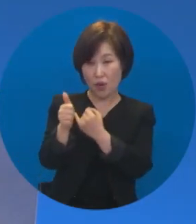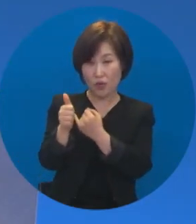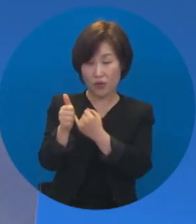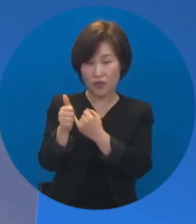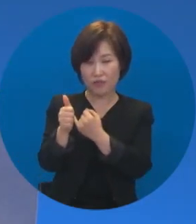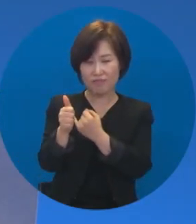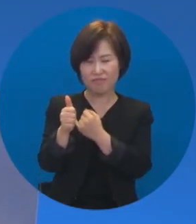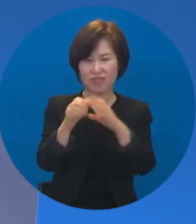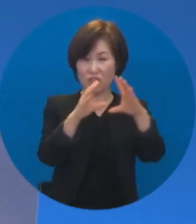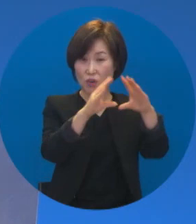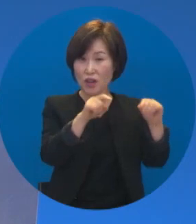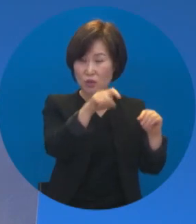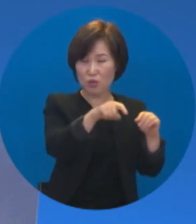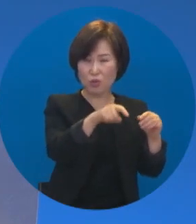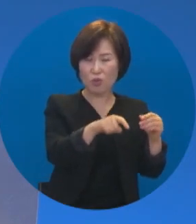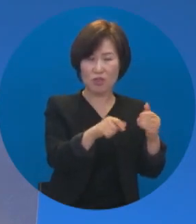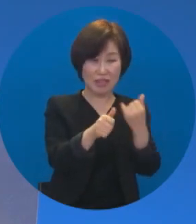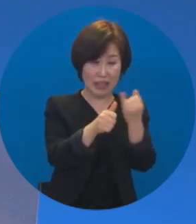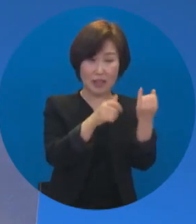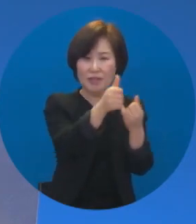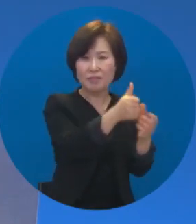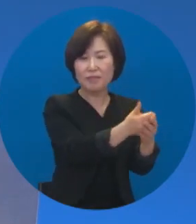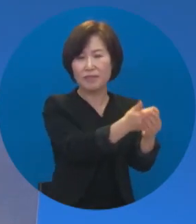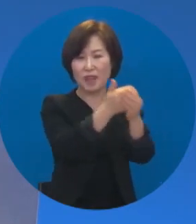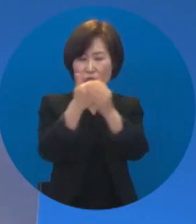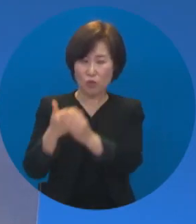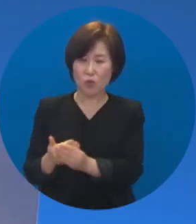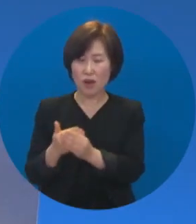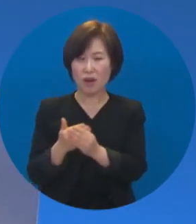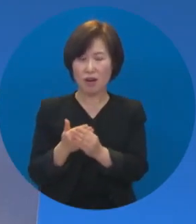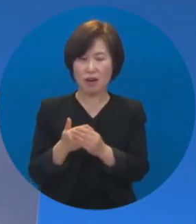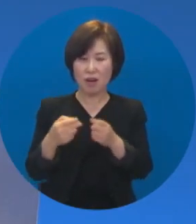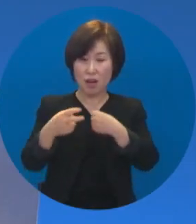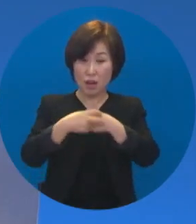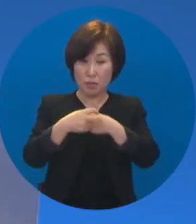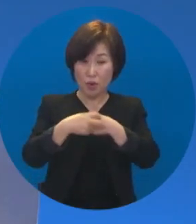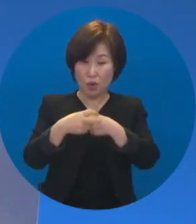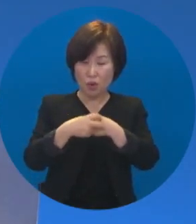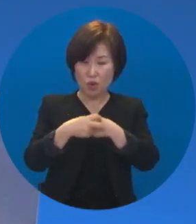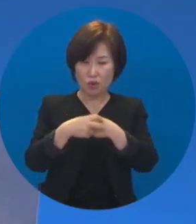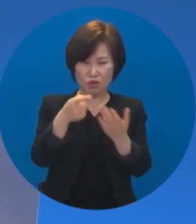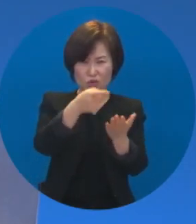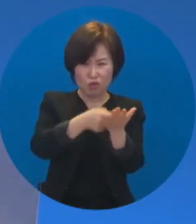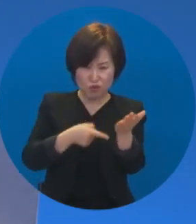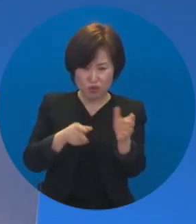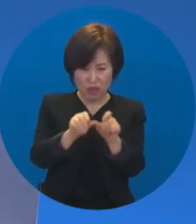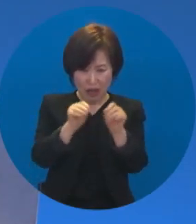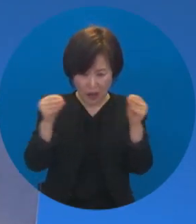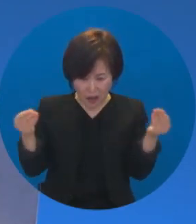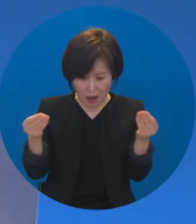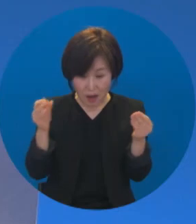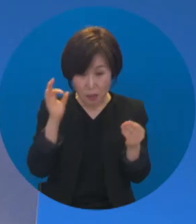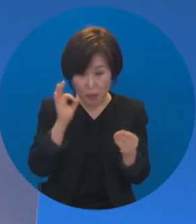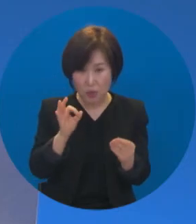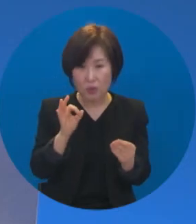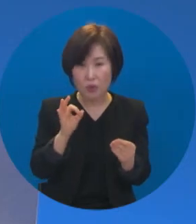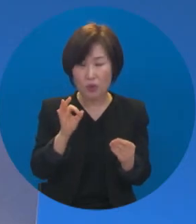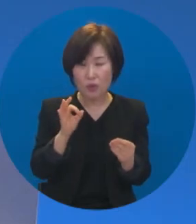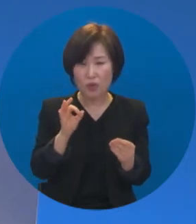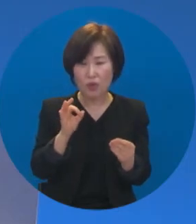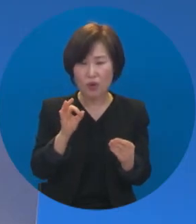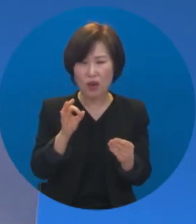데리고 올라왔습니다. 그리고 병원에 들어가서 수술실에 들어가 배를 열어보니 이미 이것은 어떤 암이라고 할 의미도